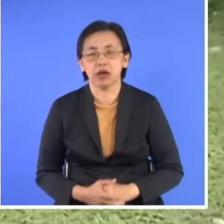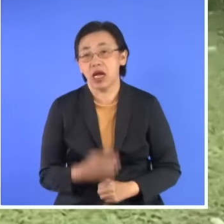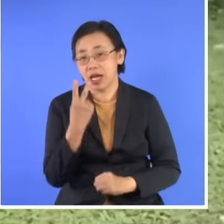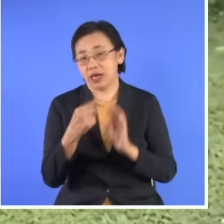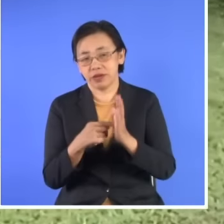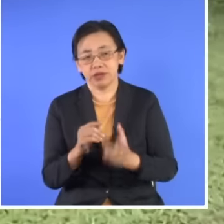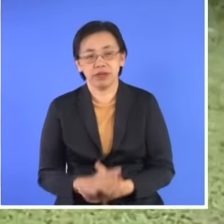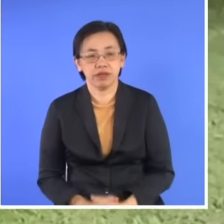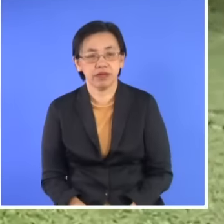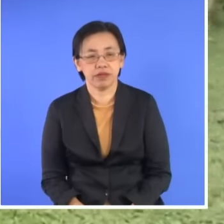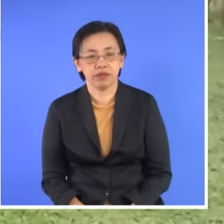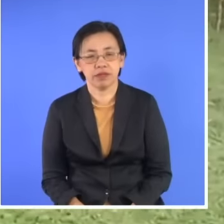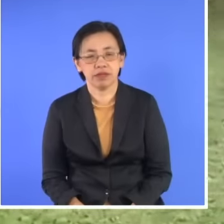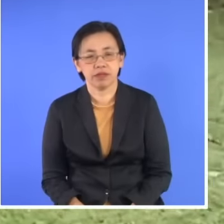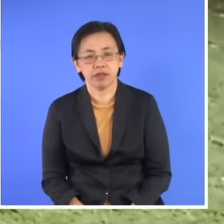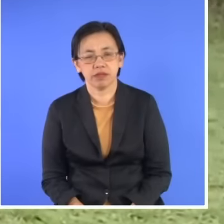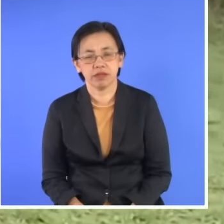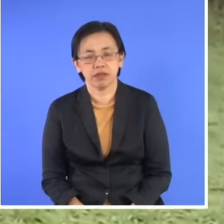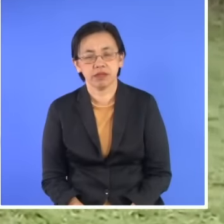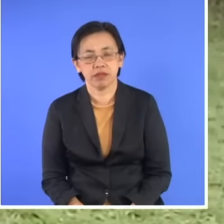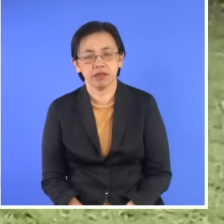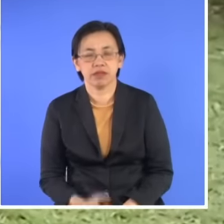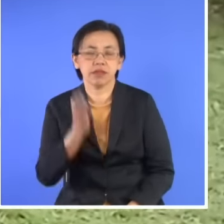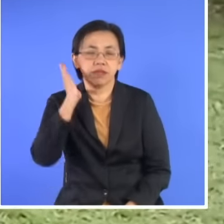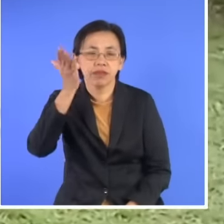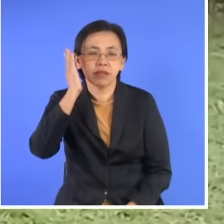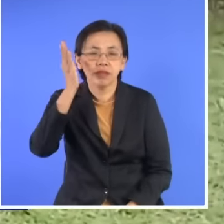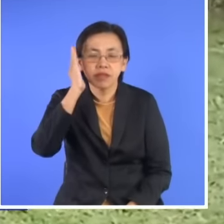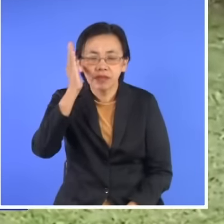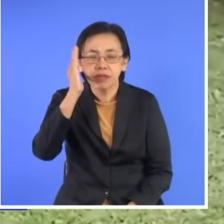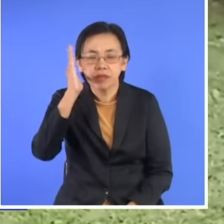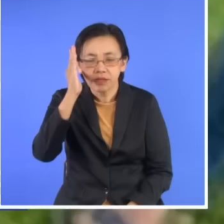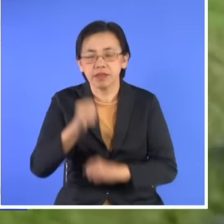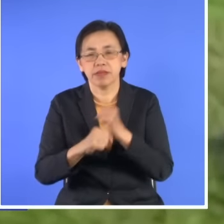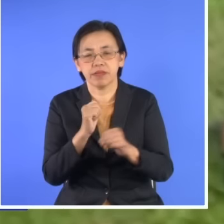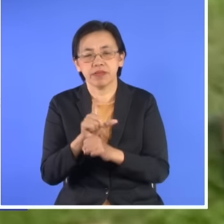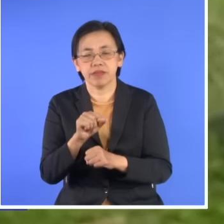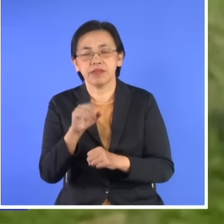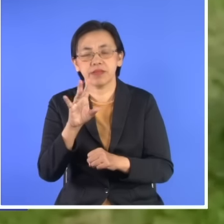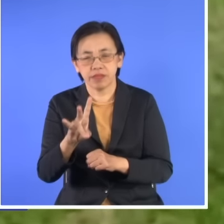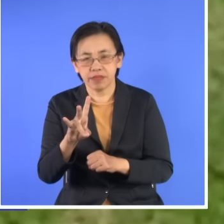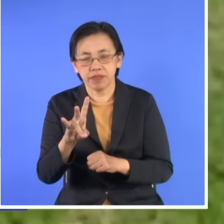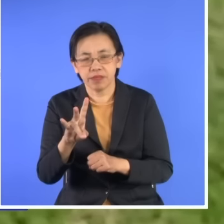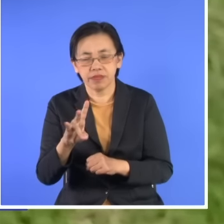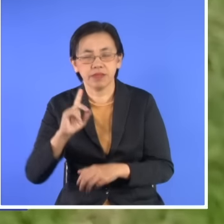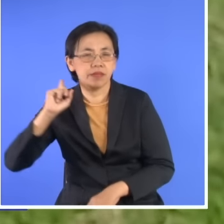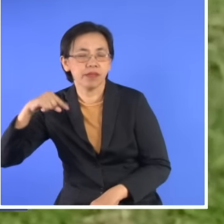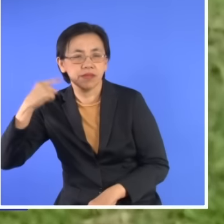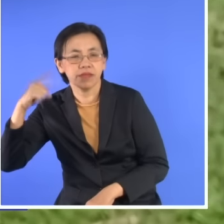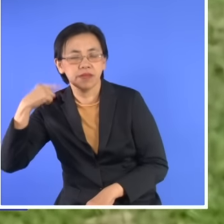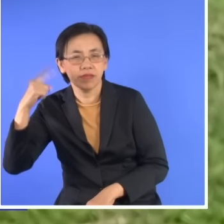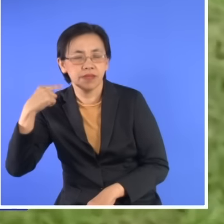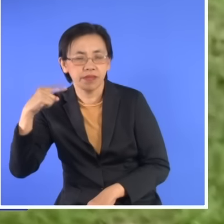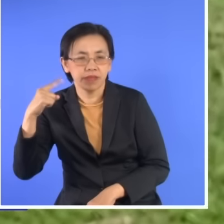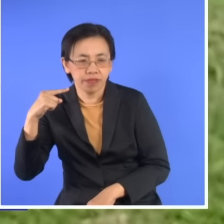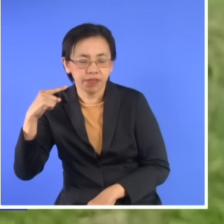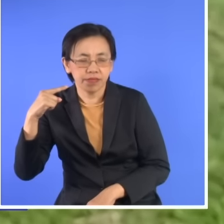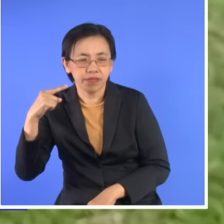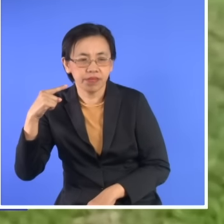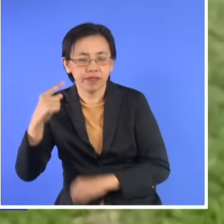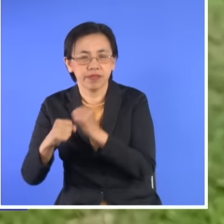ครับผู้สึข่าวได้รับแจ้งจากนายสิทธิชัยคำลือวงศ์อายุ 27ปีและก็นางสาวทองทรายระงับ